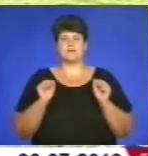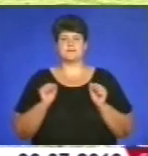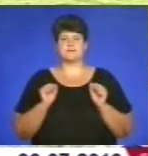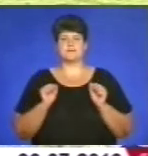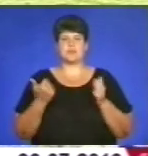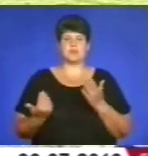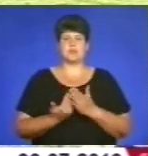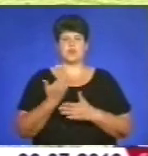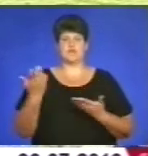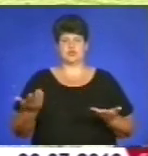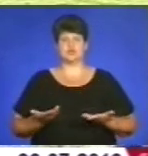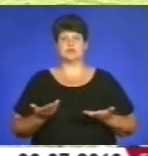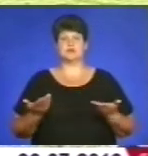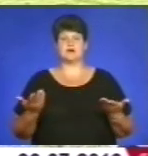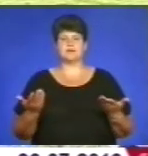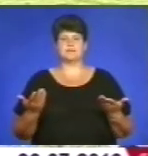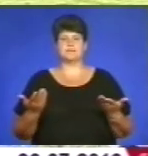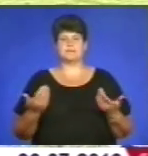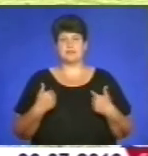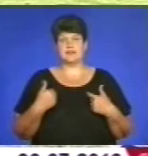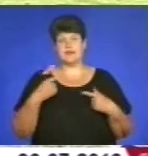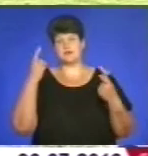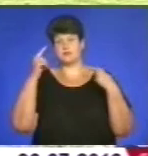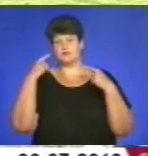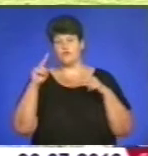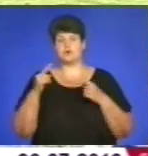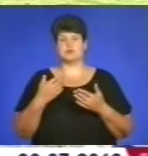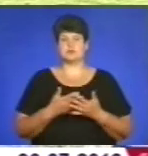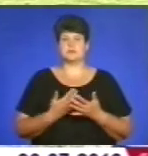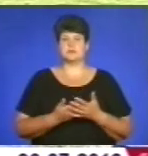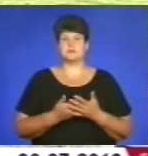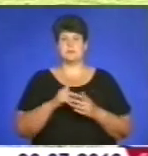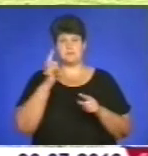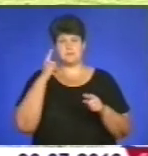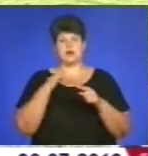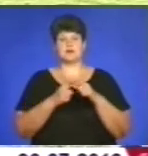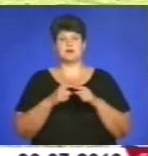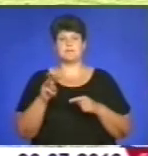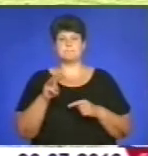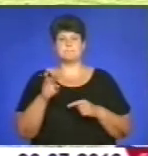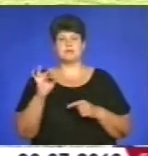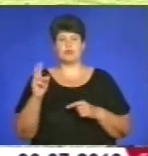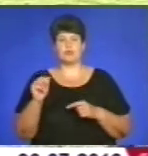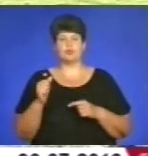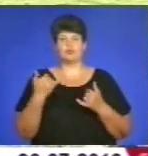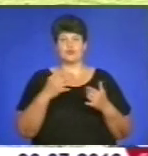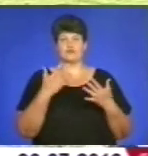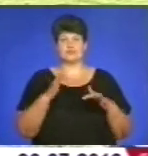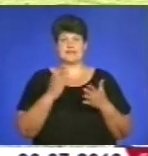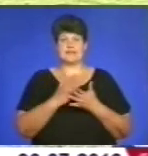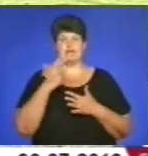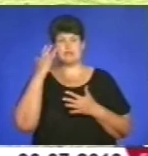на нове якесь життя, на мене на творчість. Ну, брата Миколу надихає на те, що він вже, в нього є вже